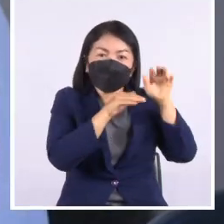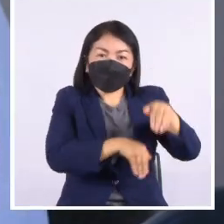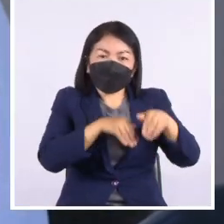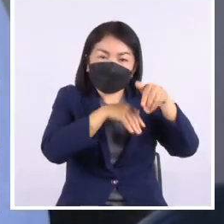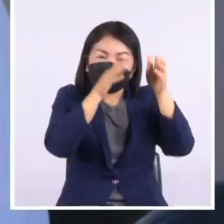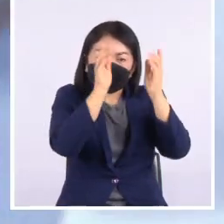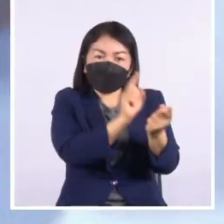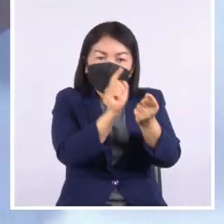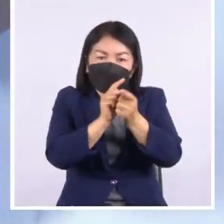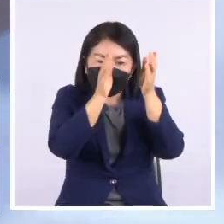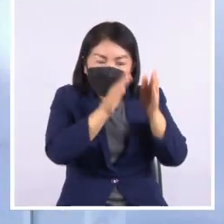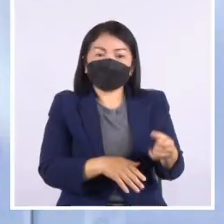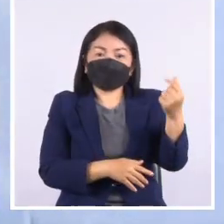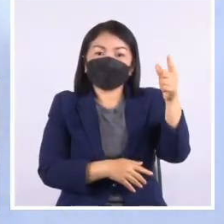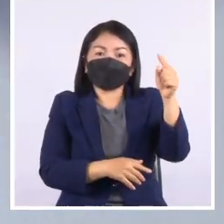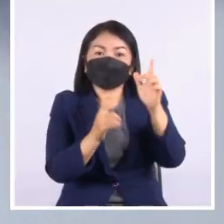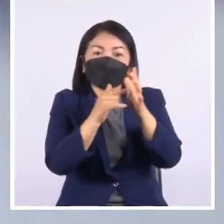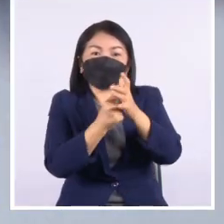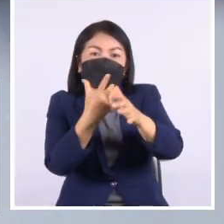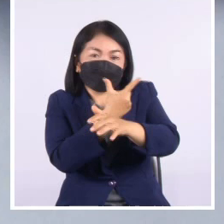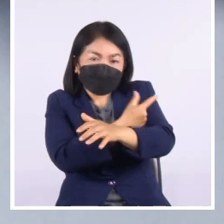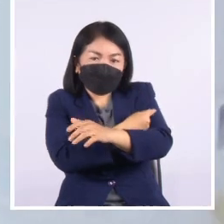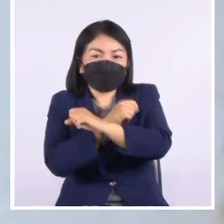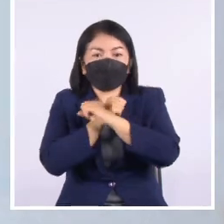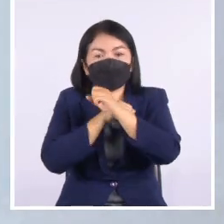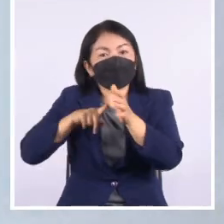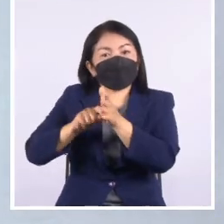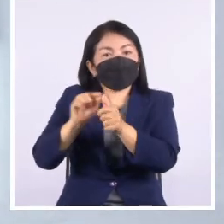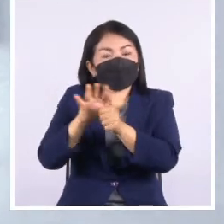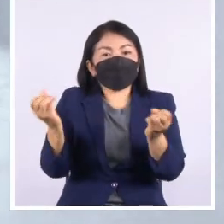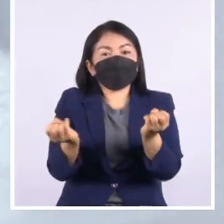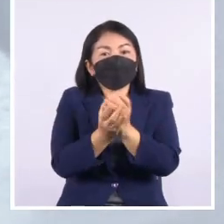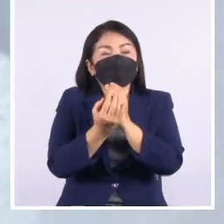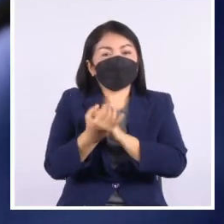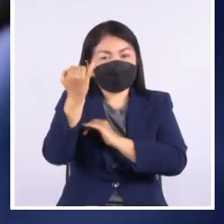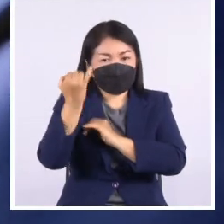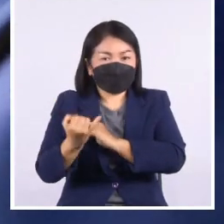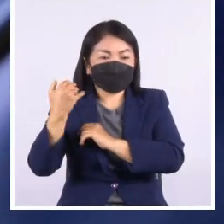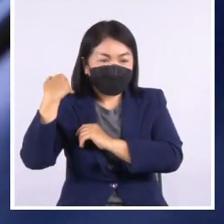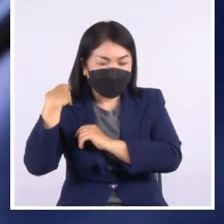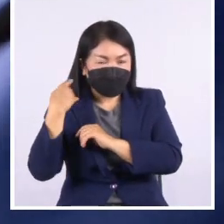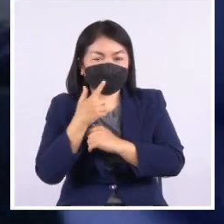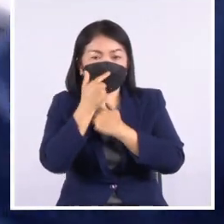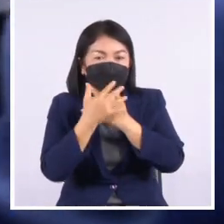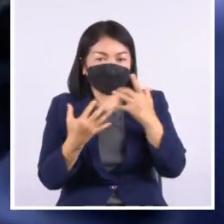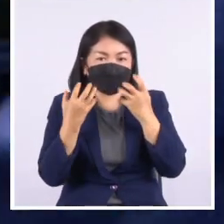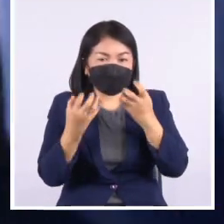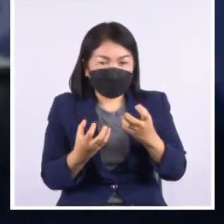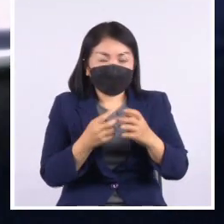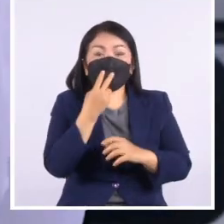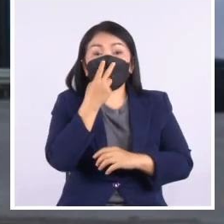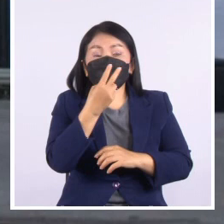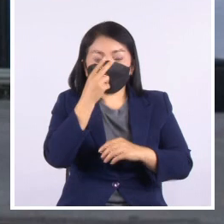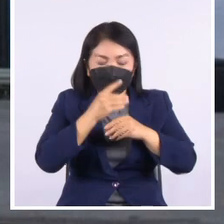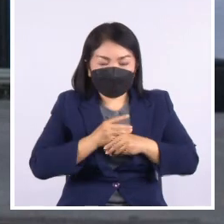ปแล้วนับตั้งแต่มีการฉีดวัคซีนโควิด-19 ในประเทศครับมาดูเรื่องของอวกาศกันบ้างนะครับ